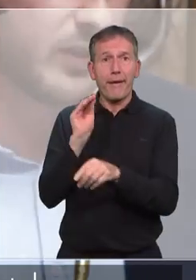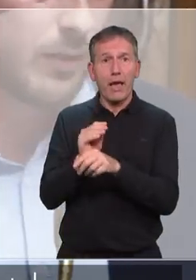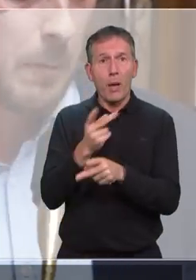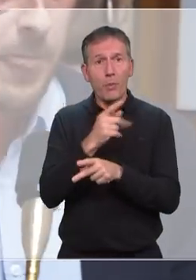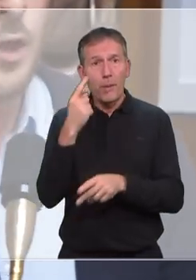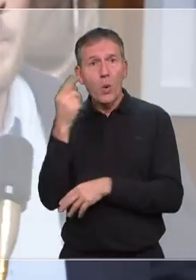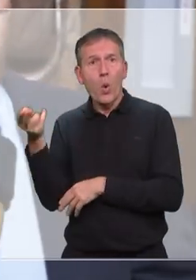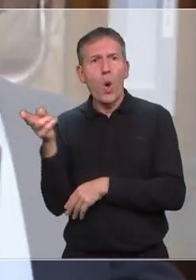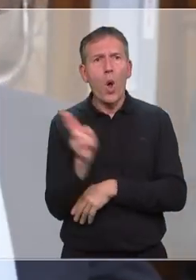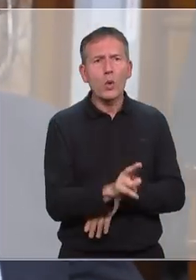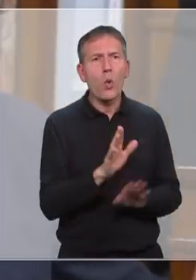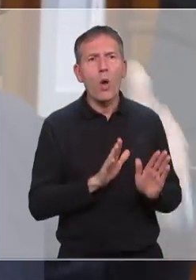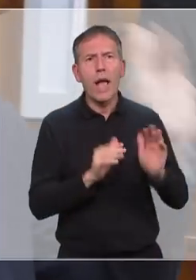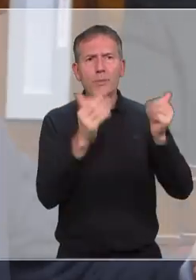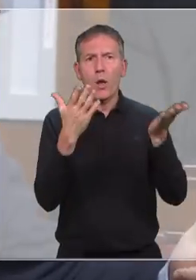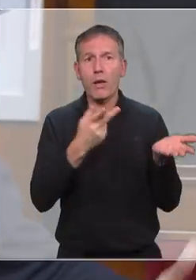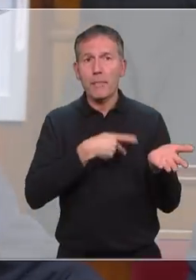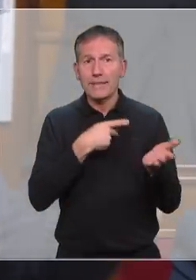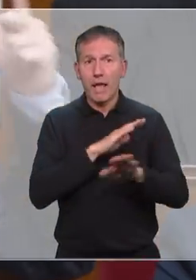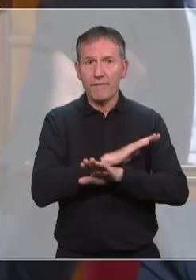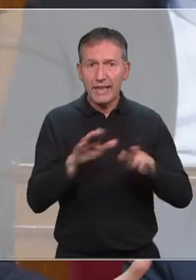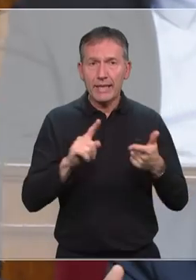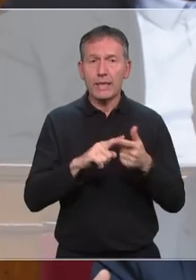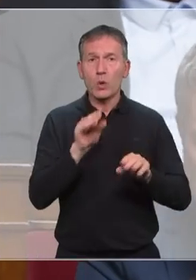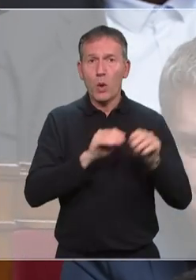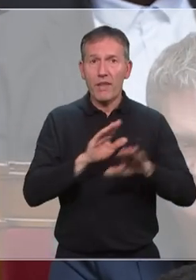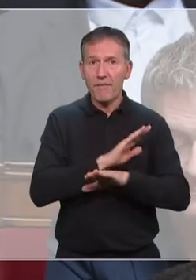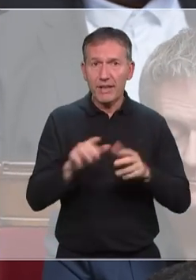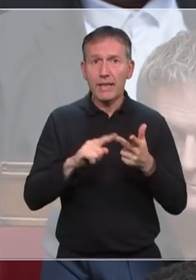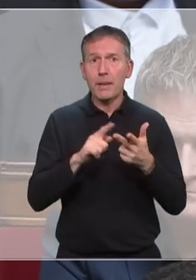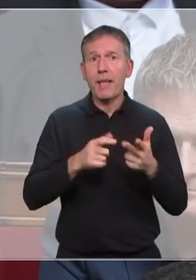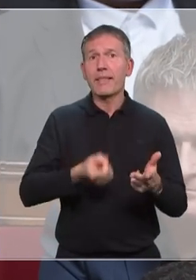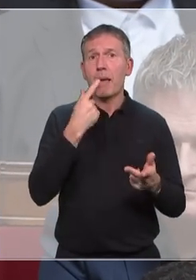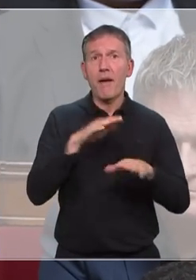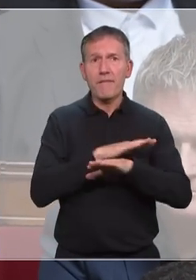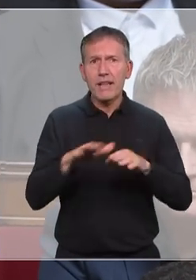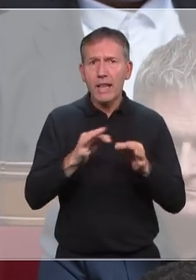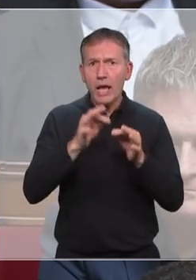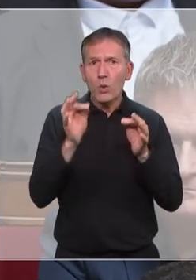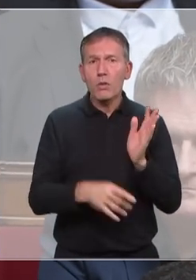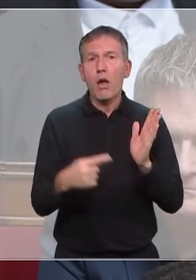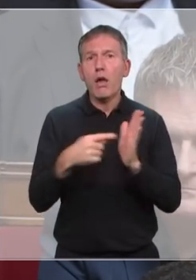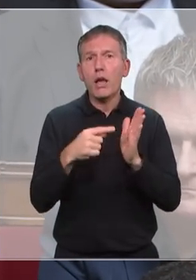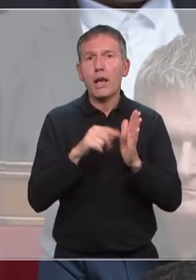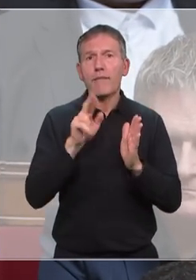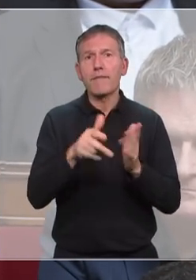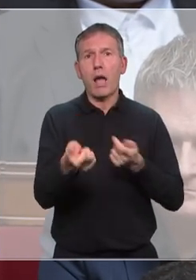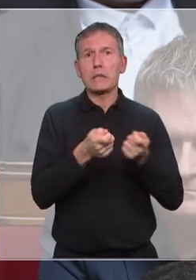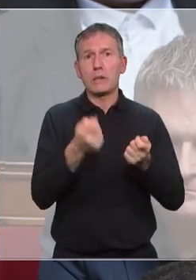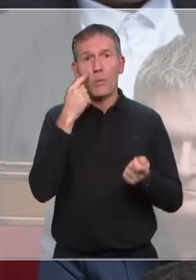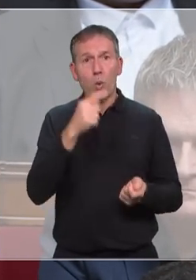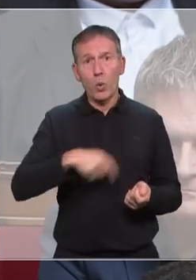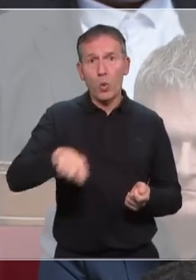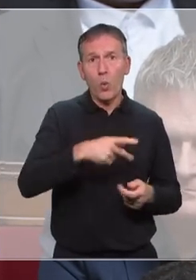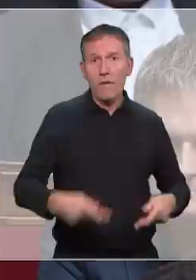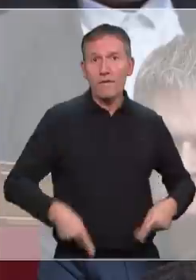les faire revenir. Plus de médecins, plus de soignants et maintenant plus de médicaments. Monsieur le ministre, quand allez-vous reprendre la main pour nos vies, pour